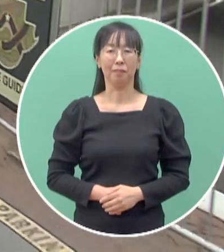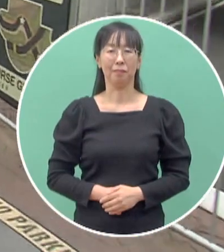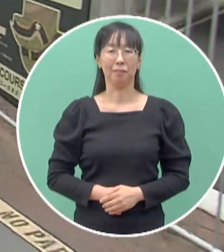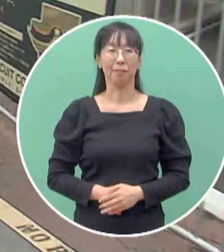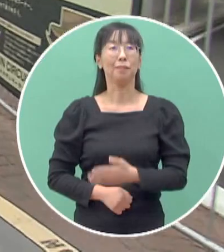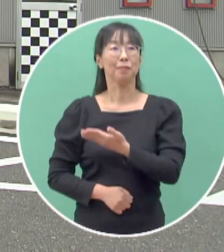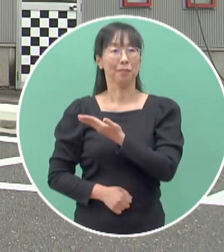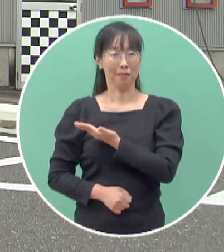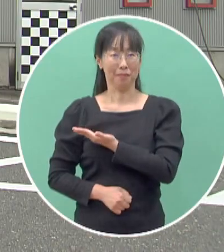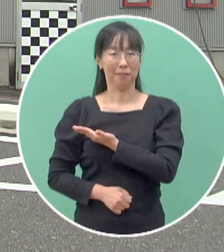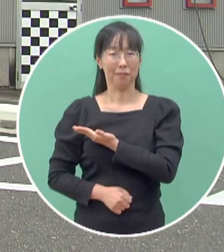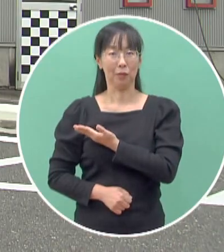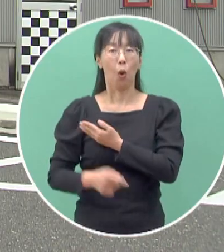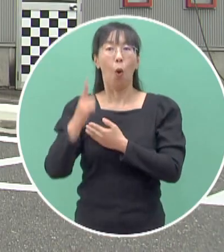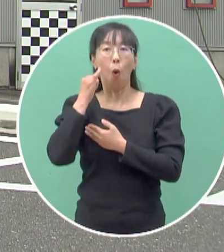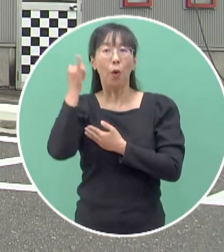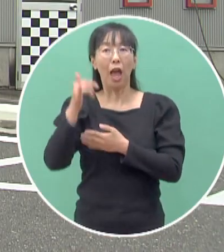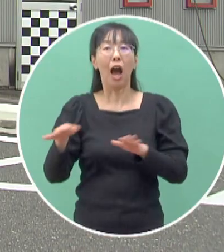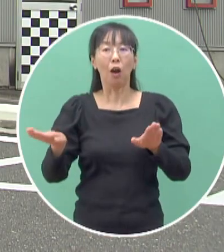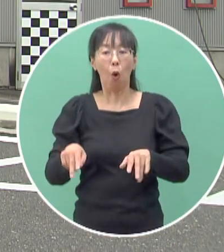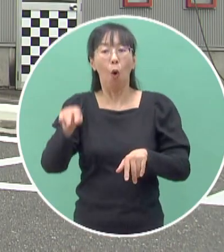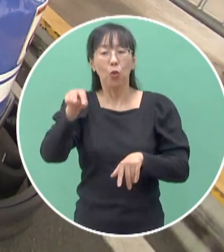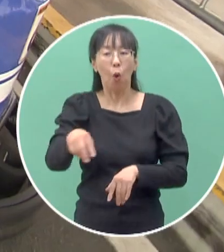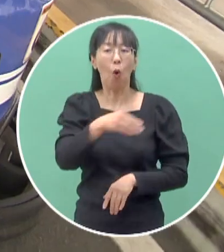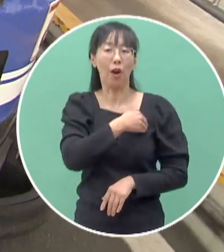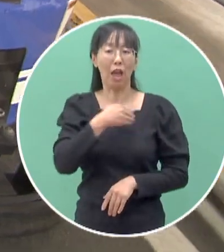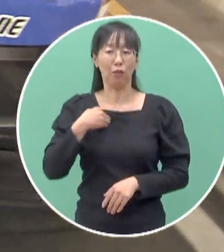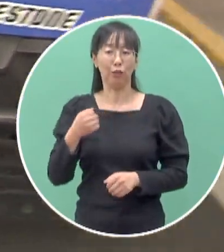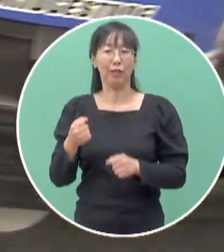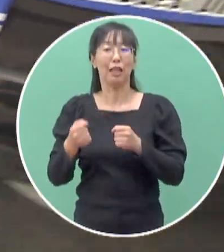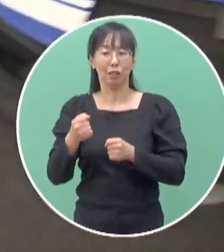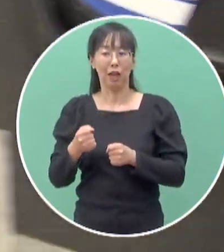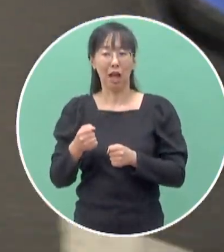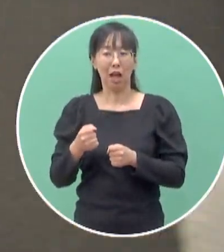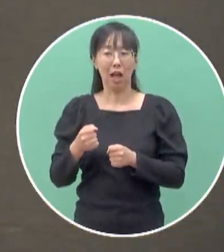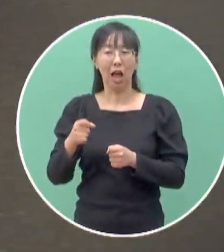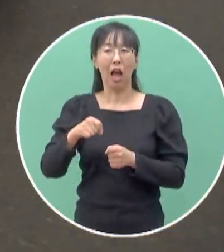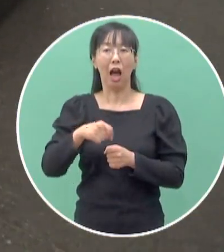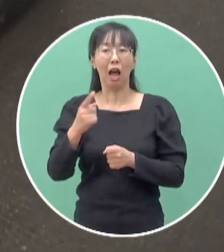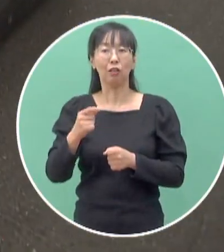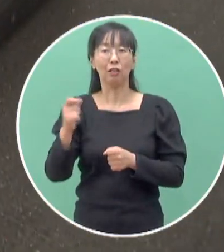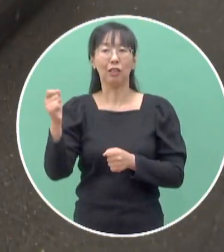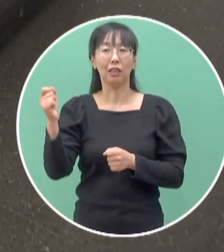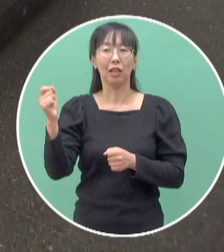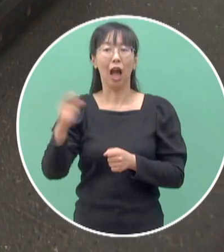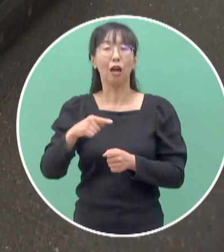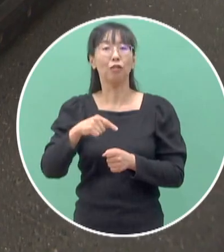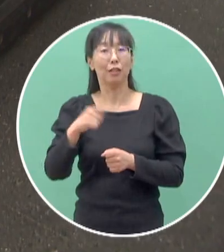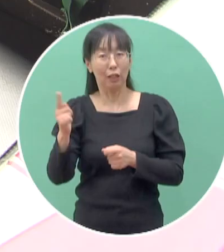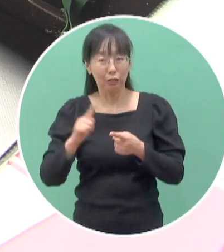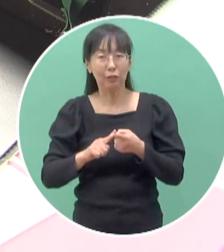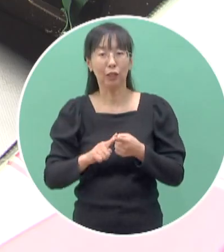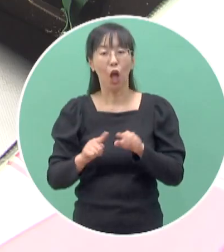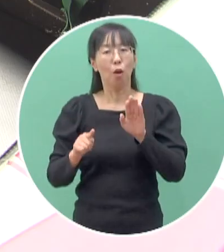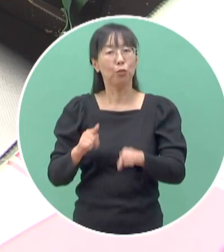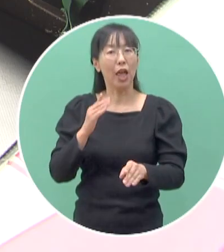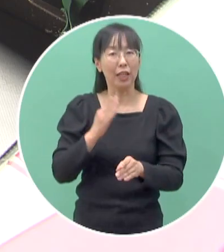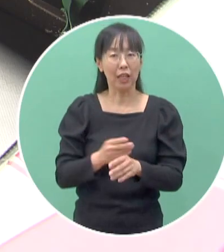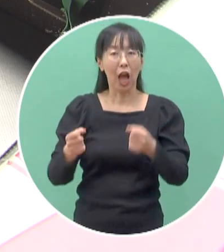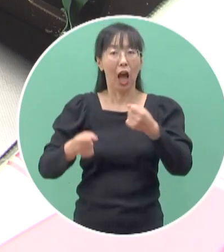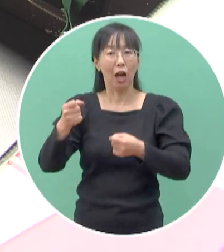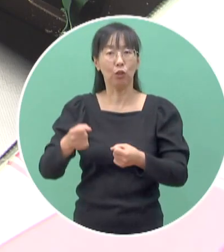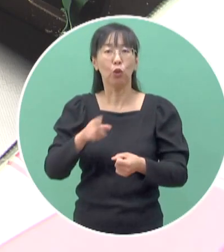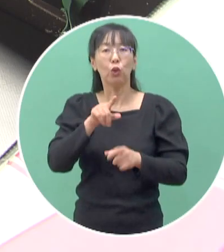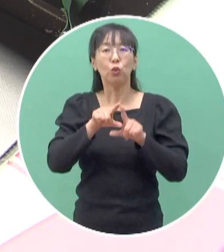ッチグランプリです。親子で乗れるレーシングカーで、アクセル、ブレーキ、ハンドルまで実際の車と同じ操作ができるんです。 面白